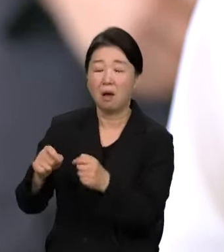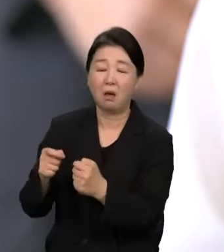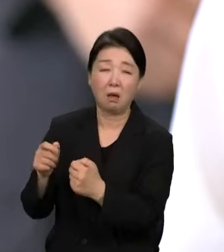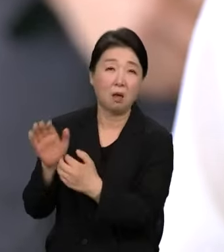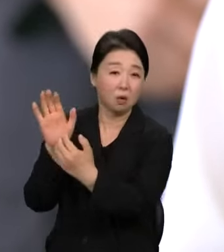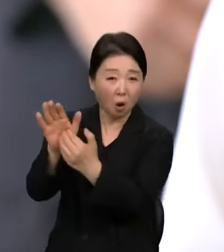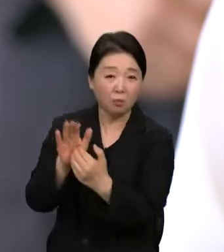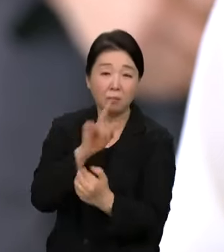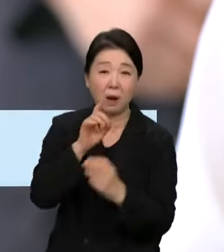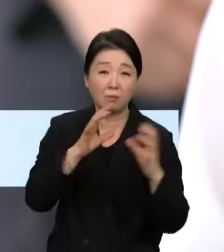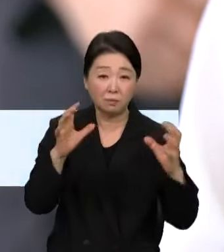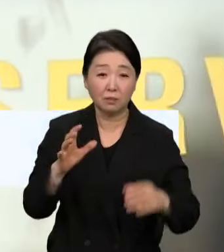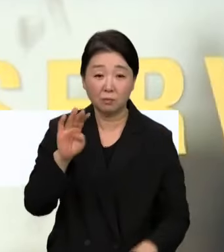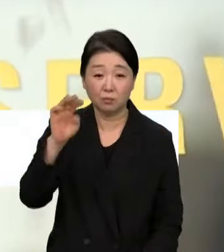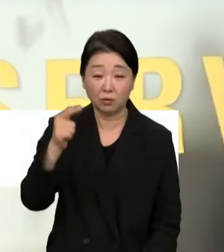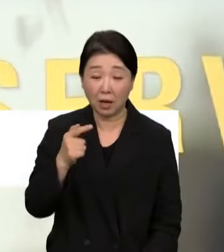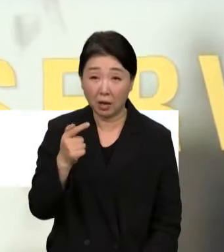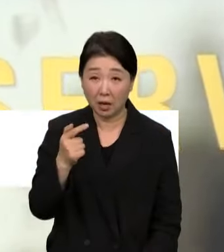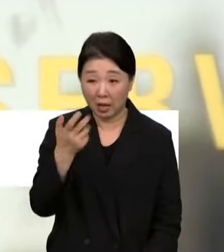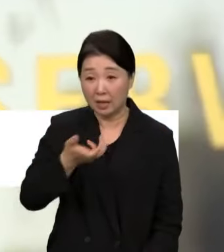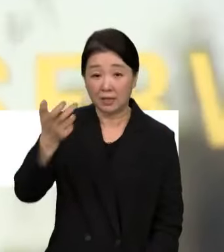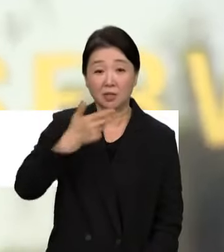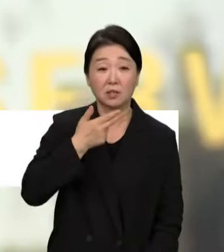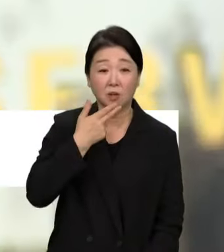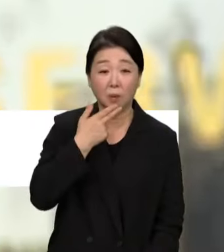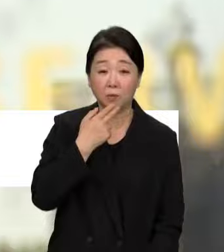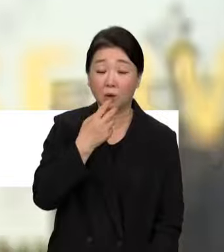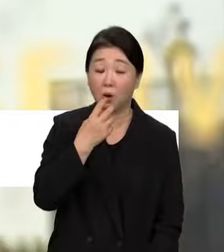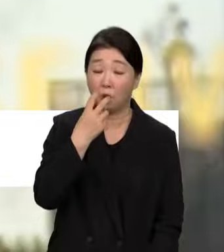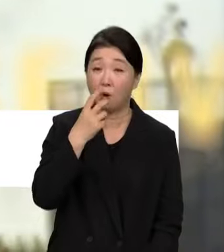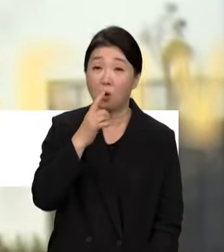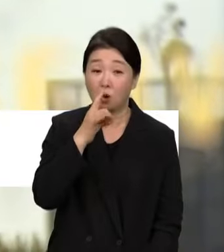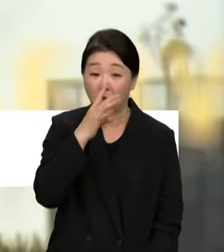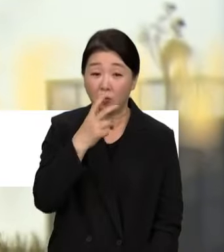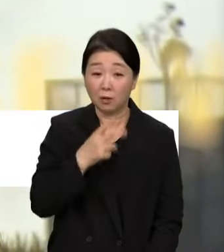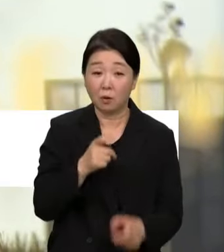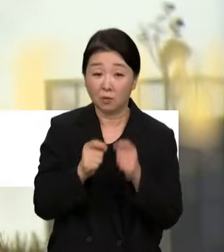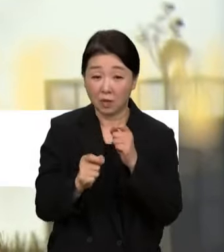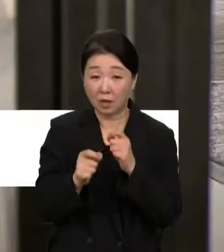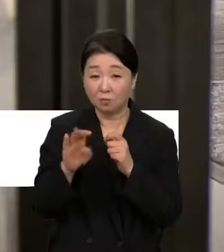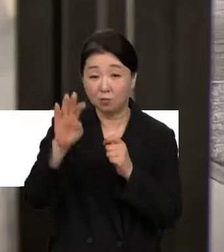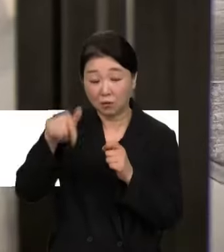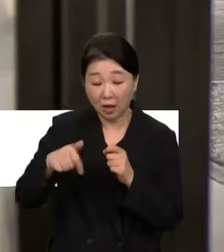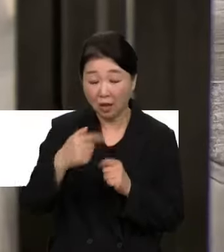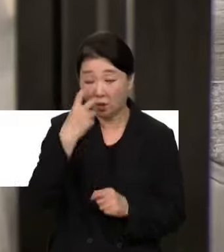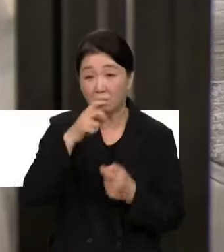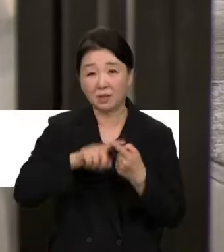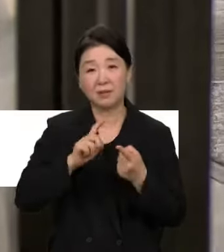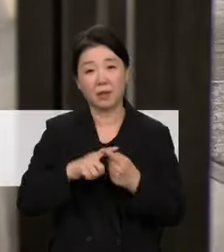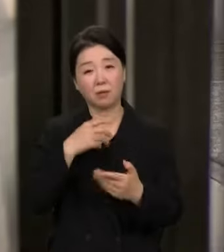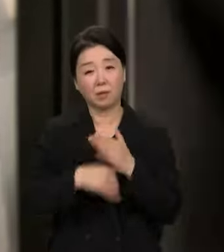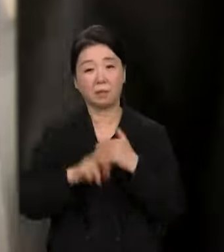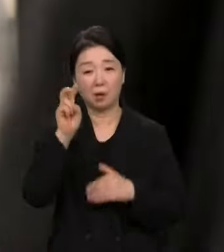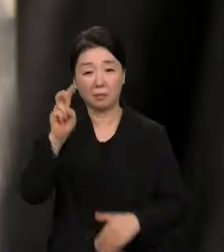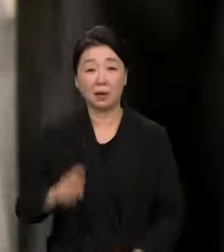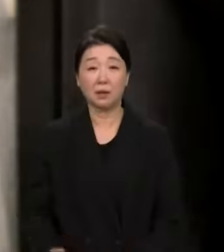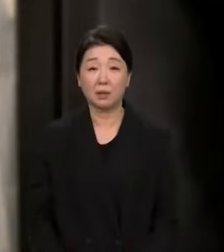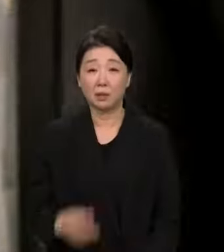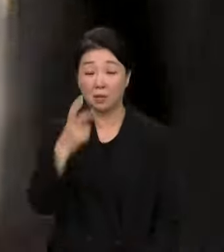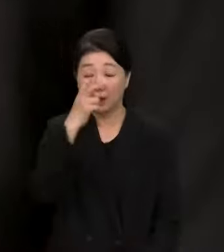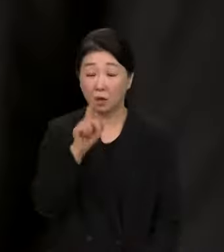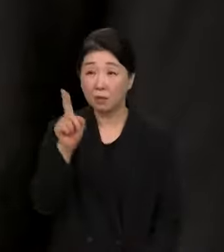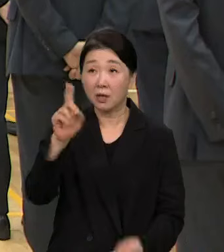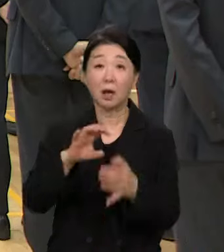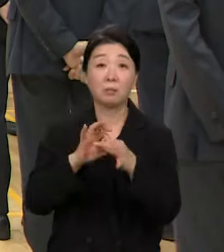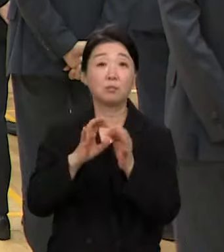이번에 부장 검사 승진이 없는만큼 중앙지검의 상당수 부부장 검사들도 그대로 남을 으로 알려 검찰간부 인사는